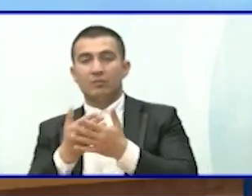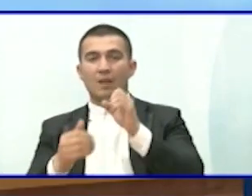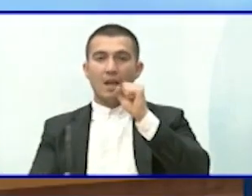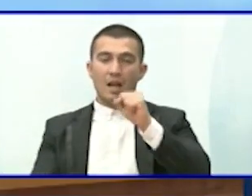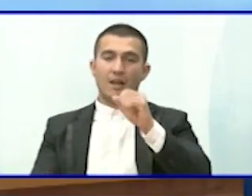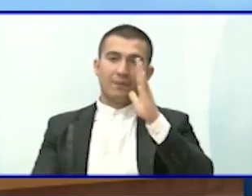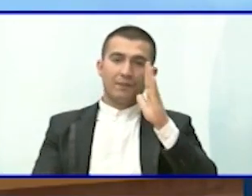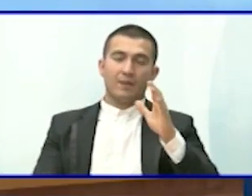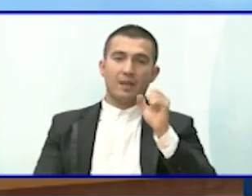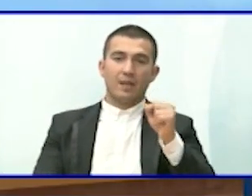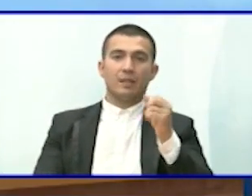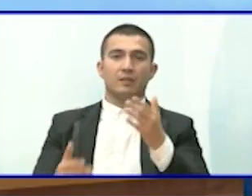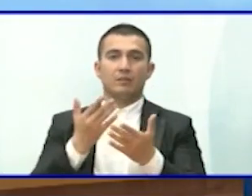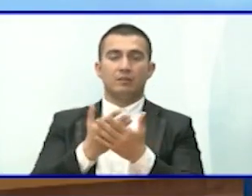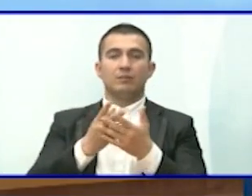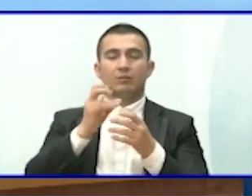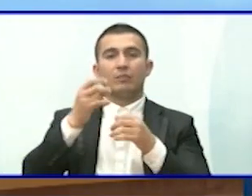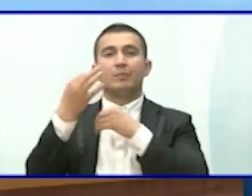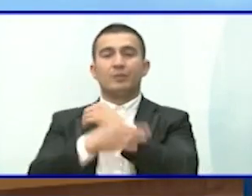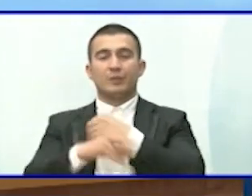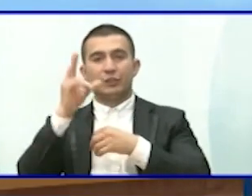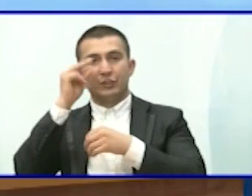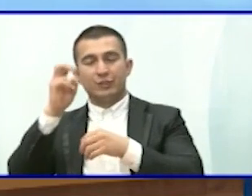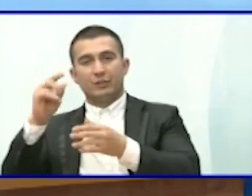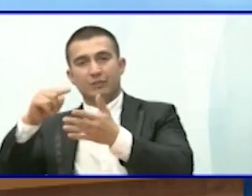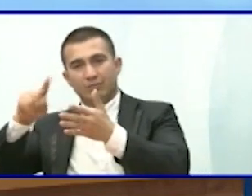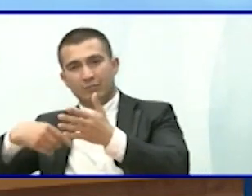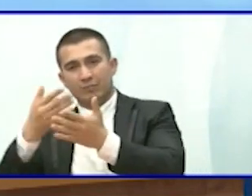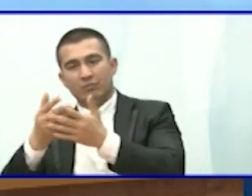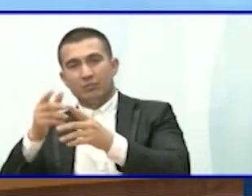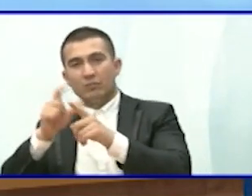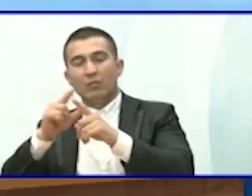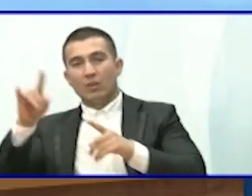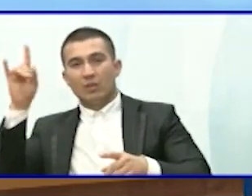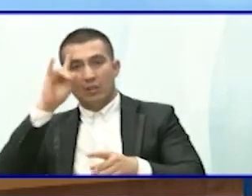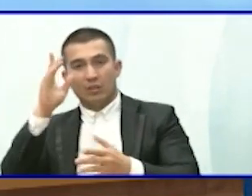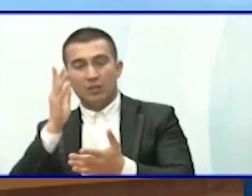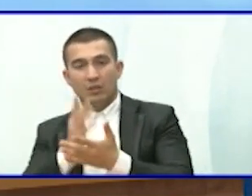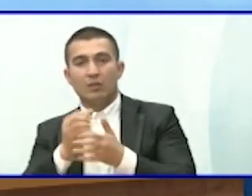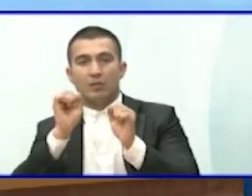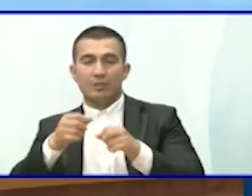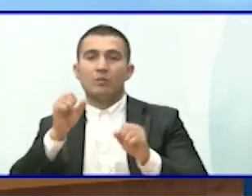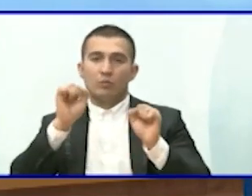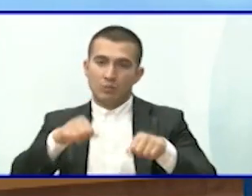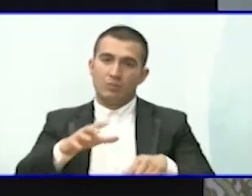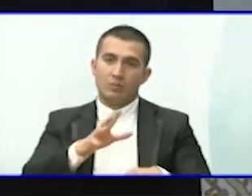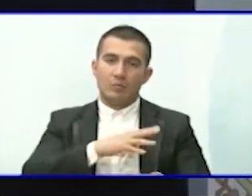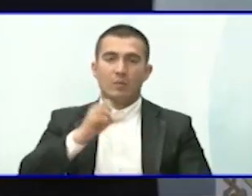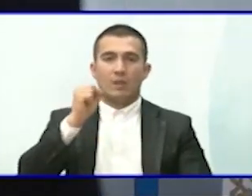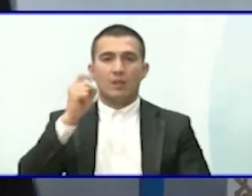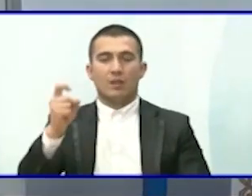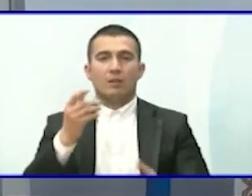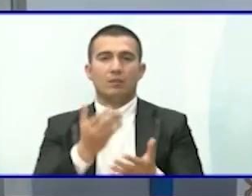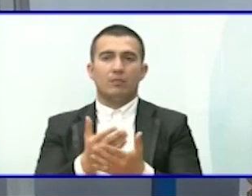во множественном числе одно существительное ошибка имеет окончание ах